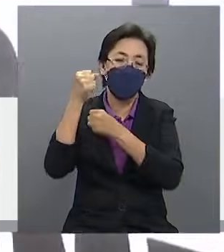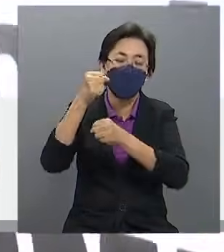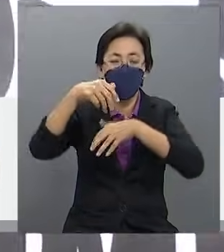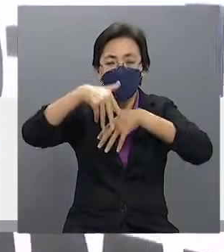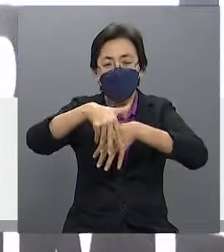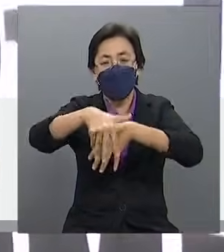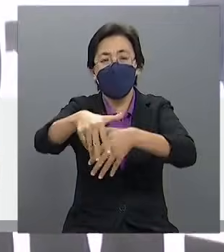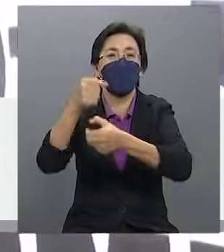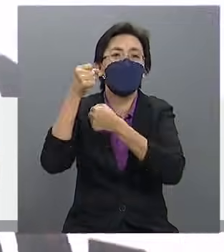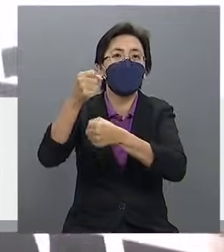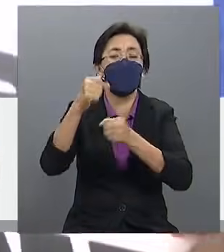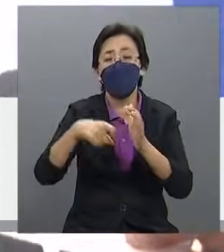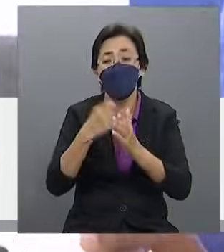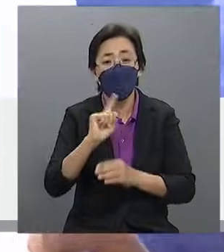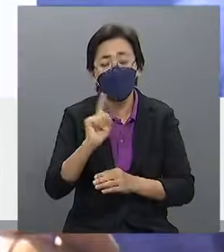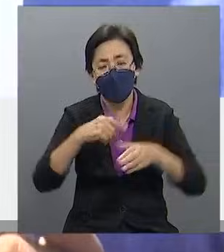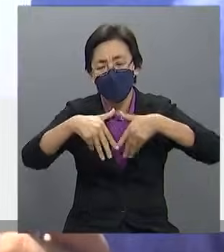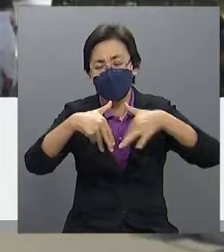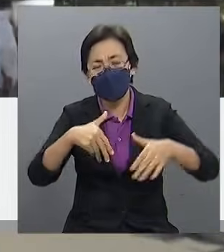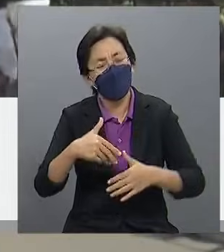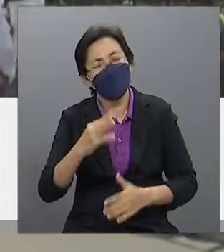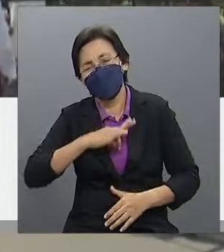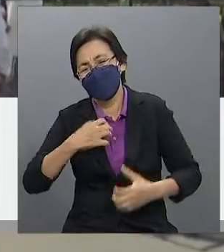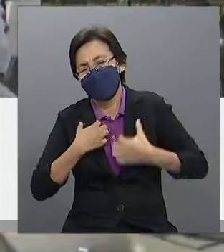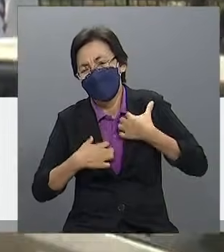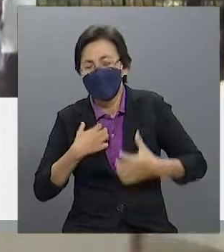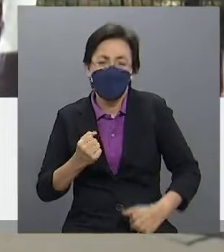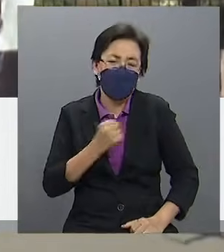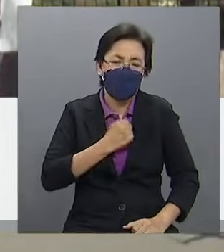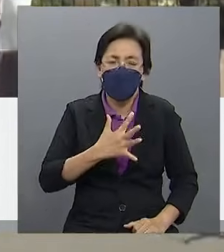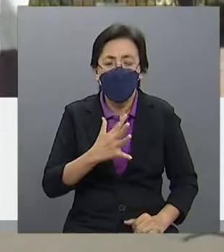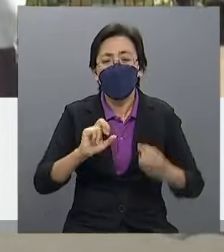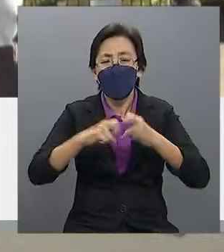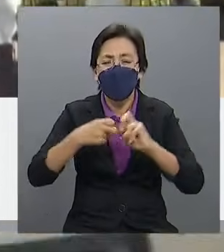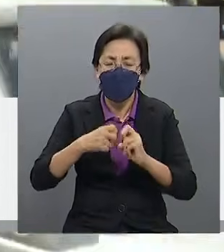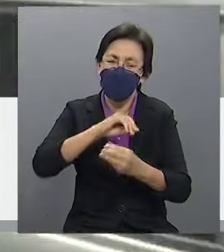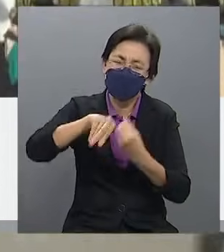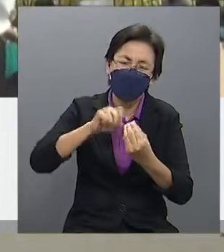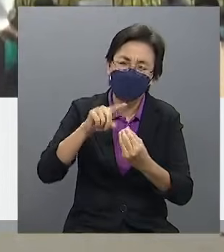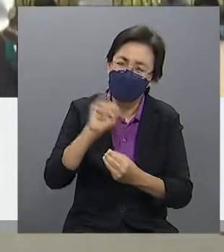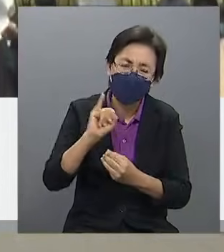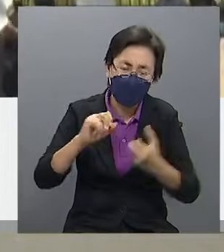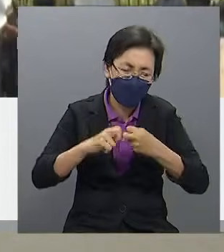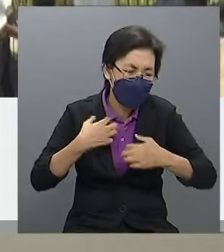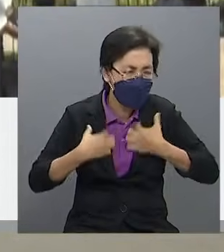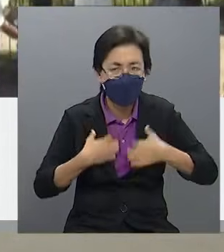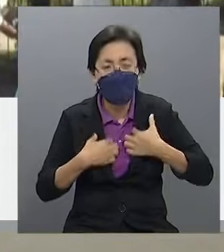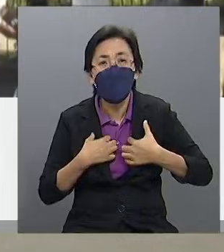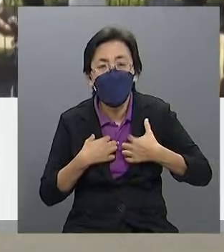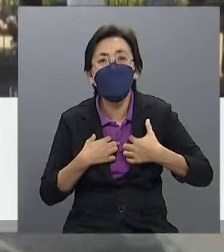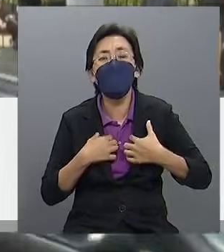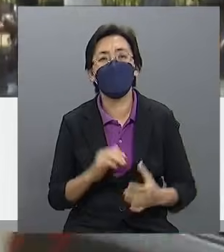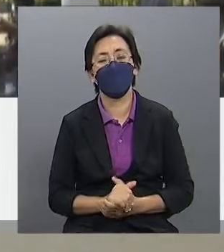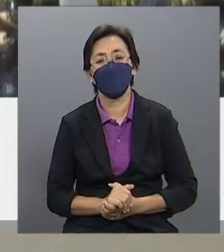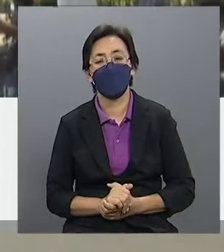เพราะว่าประชาชนจำนวนมากทนไม่ไหวกับวิกฤตที่พวกเขากำลังเผชิญอยู่ค่ะแม้ว่าโกตาบายาราชปักษาประธานาธิ